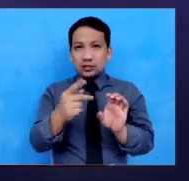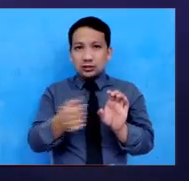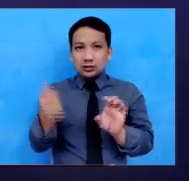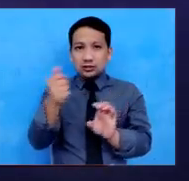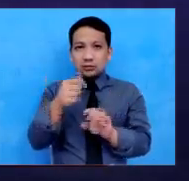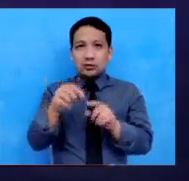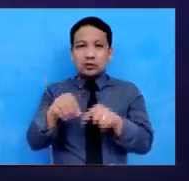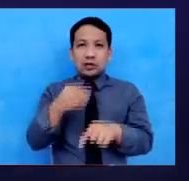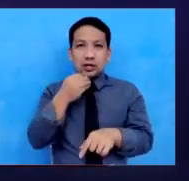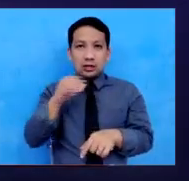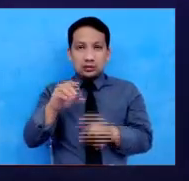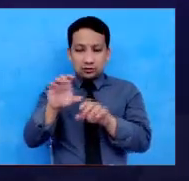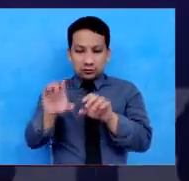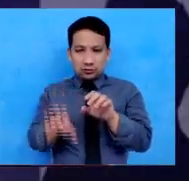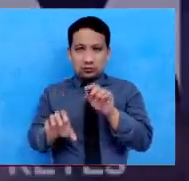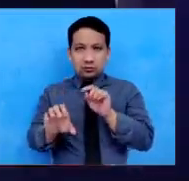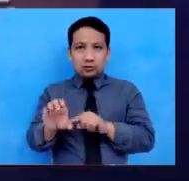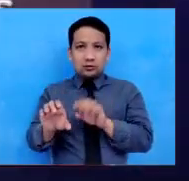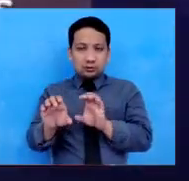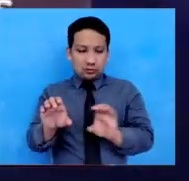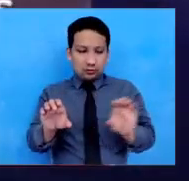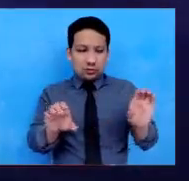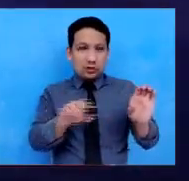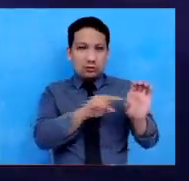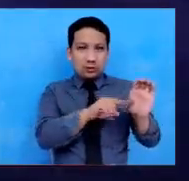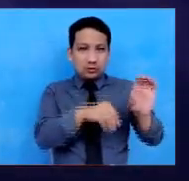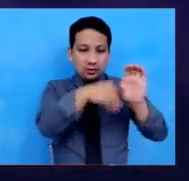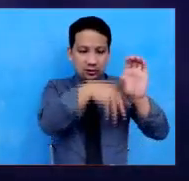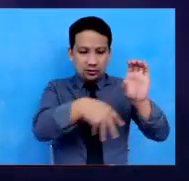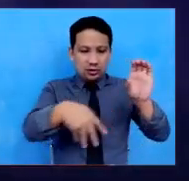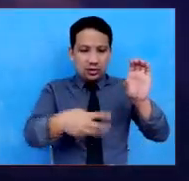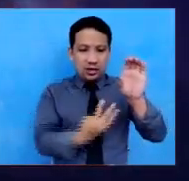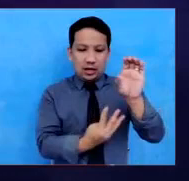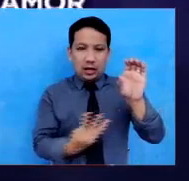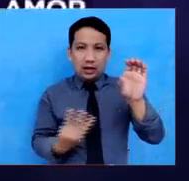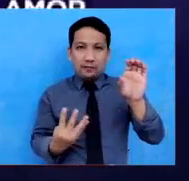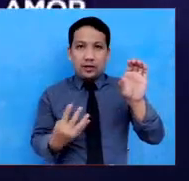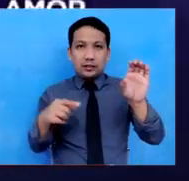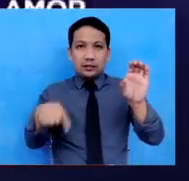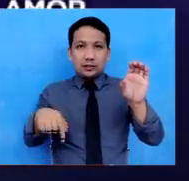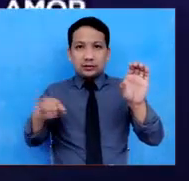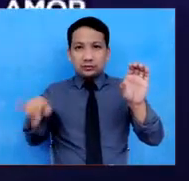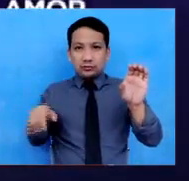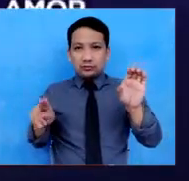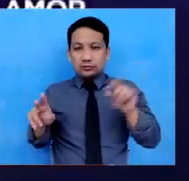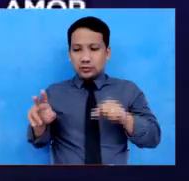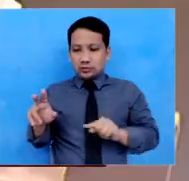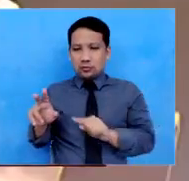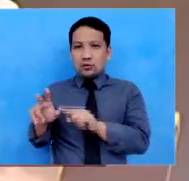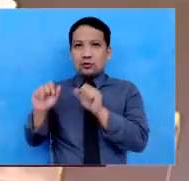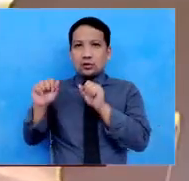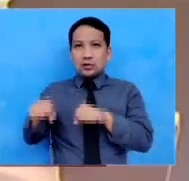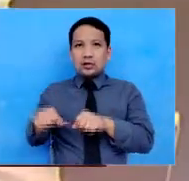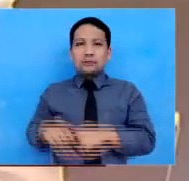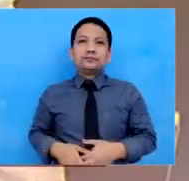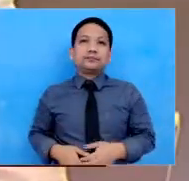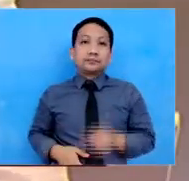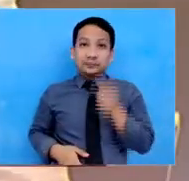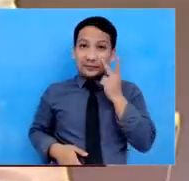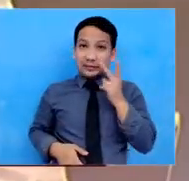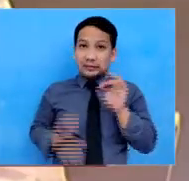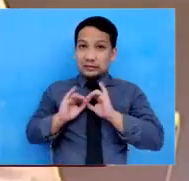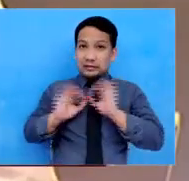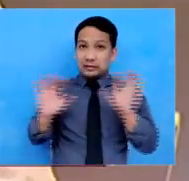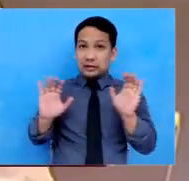ni Sputnik Commander Galicia, pinatay ng mga kasamahan niya sa gang si June Villamor. The sequence of events implies that